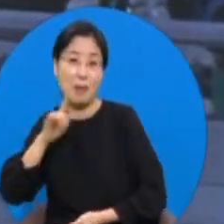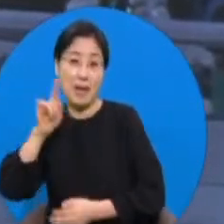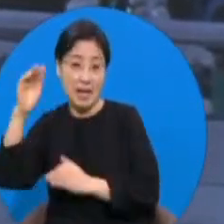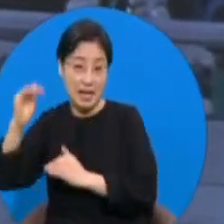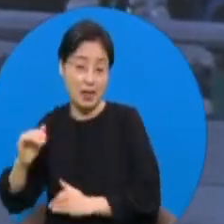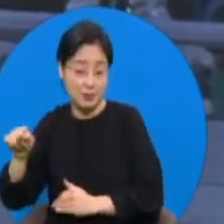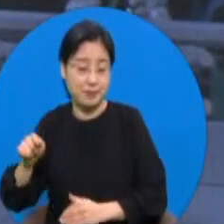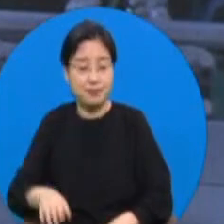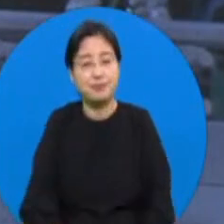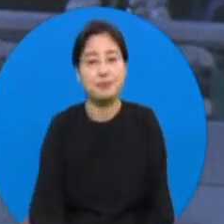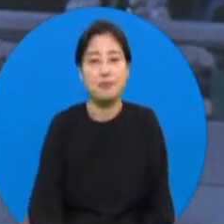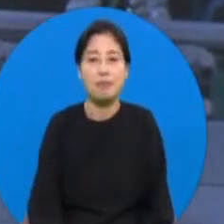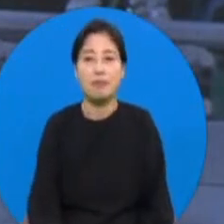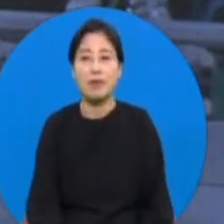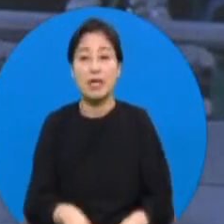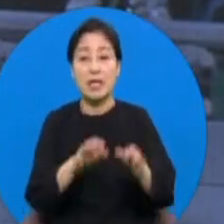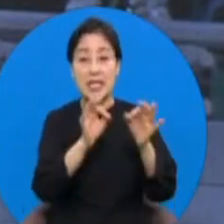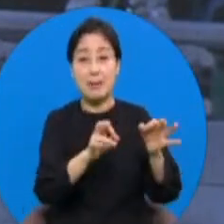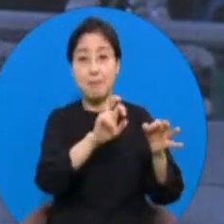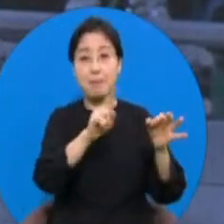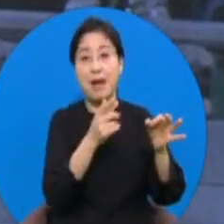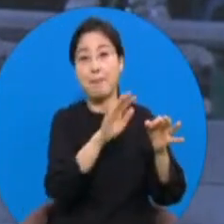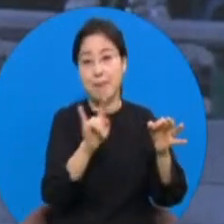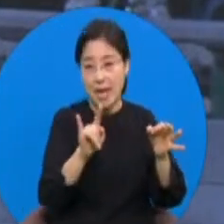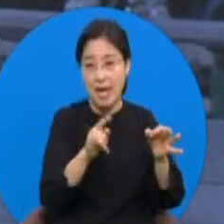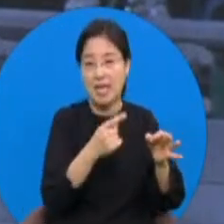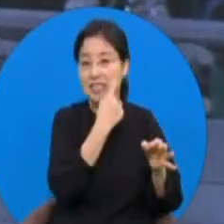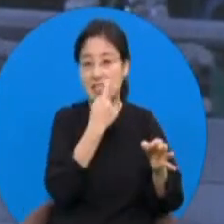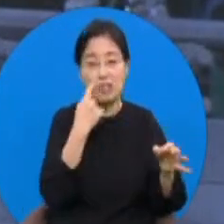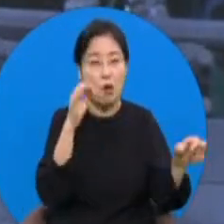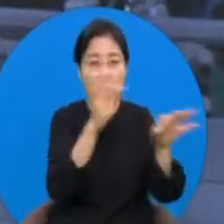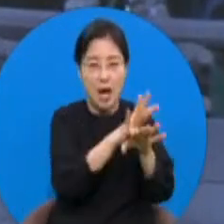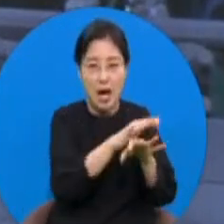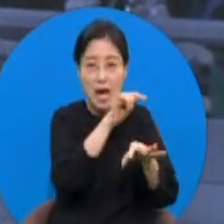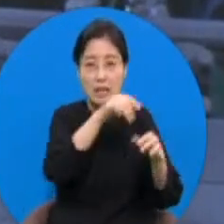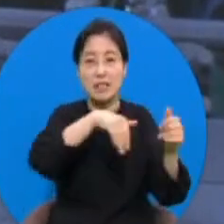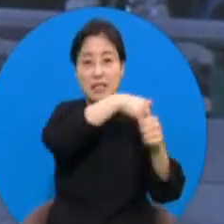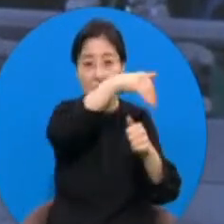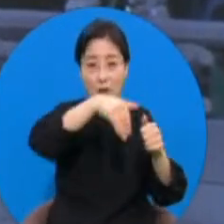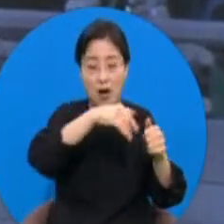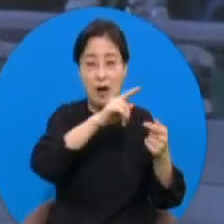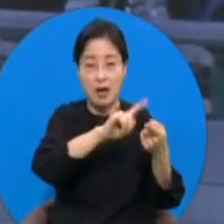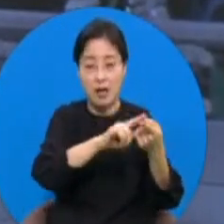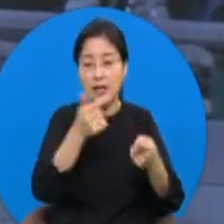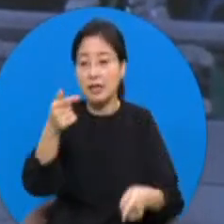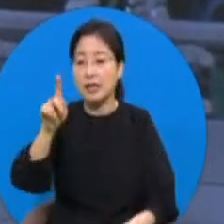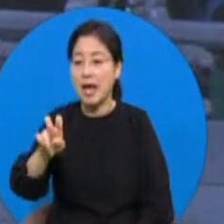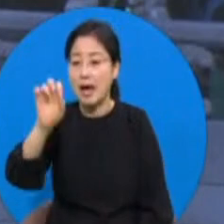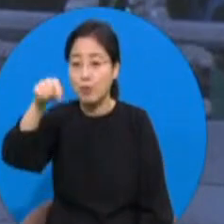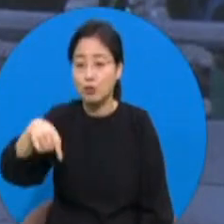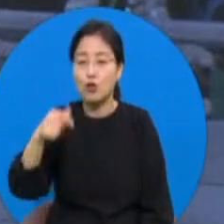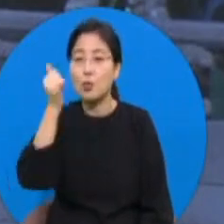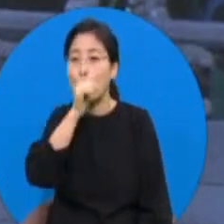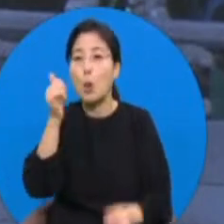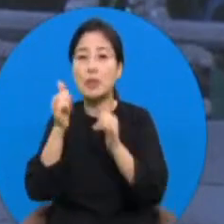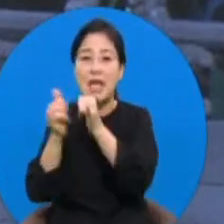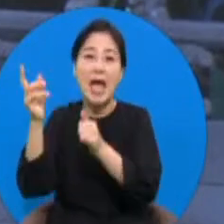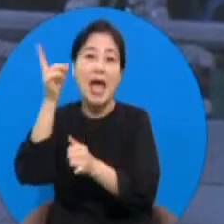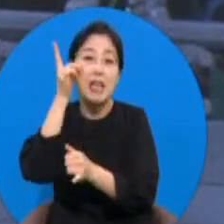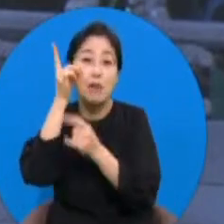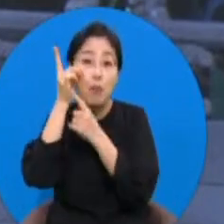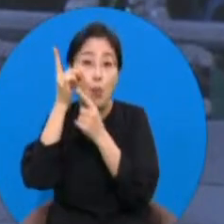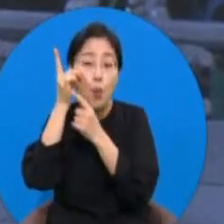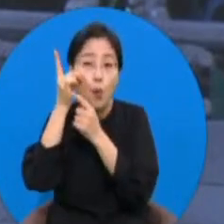씨의 증거인멸 의혹 내지 정황과 관련해서 남욱 변호사의 휴대전화에 이 복구를 막는,